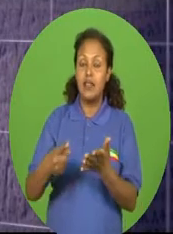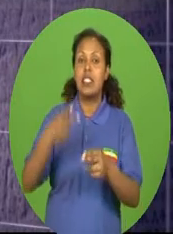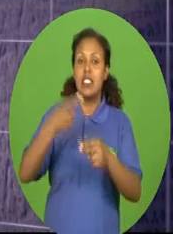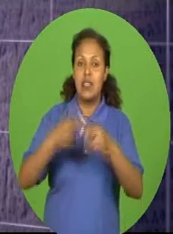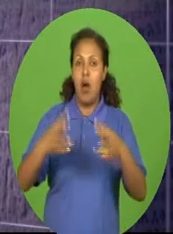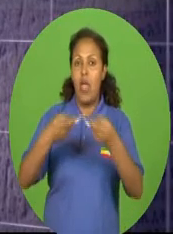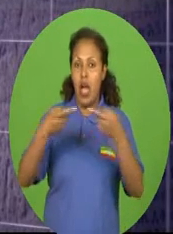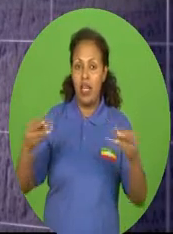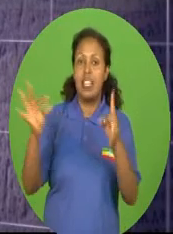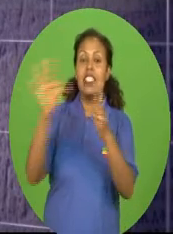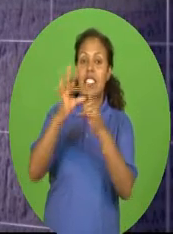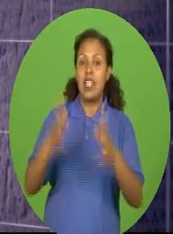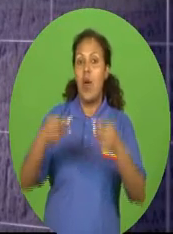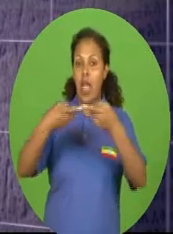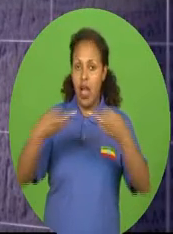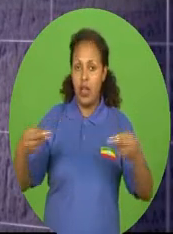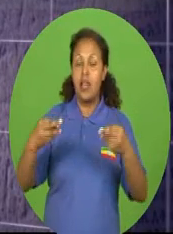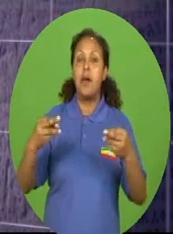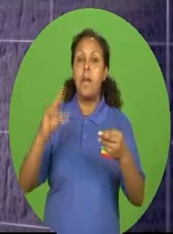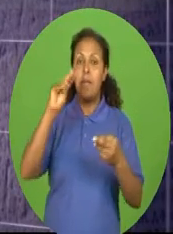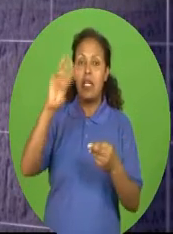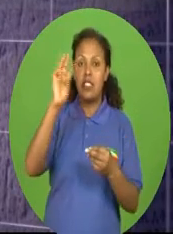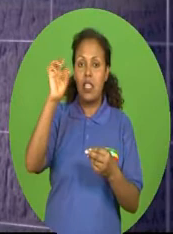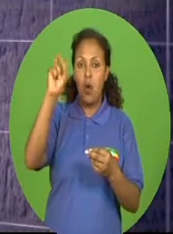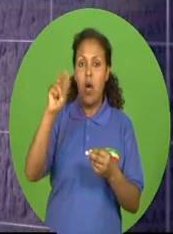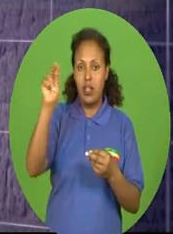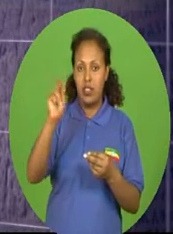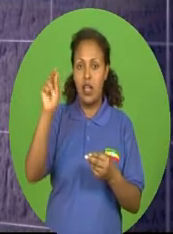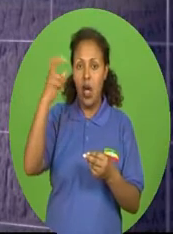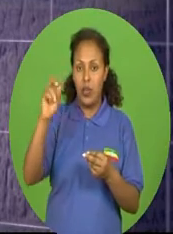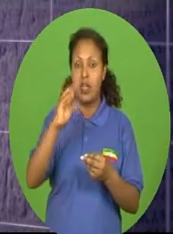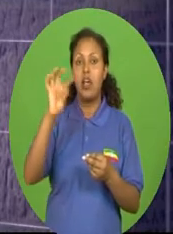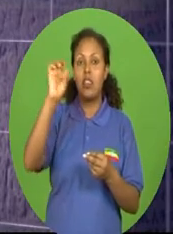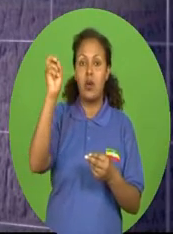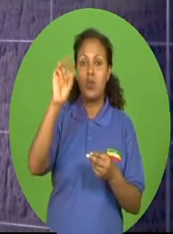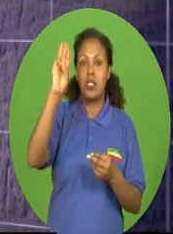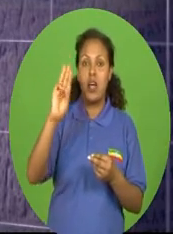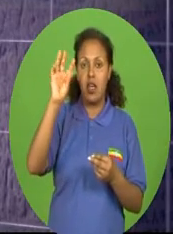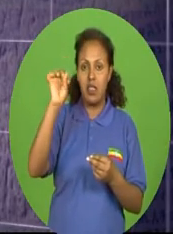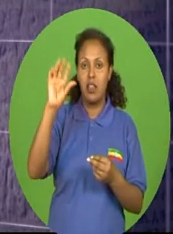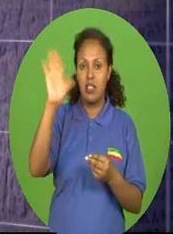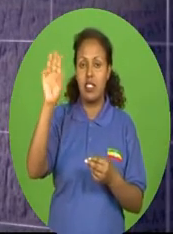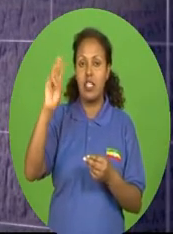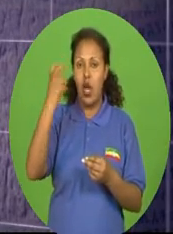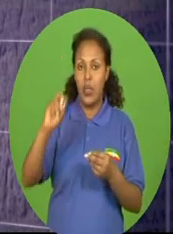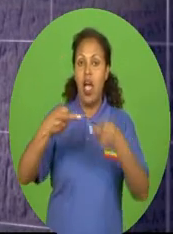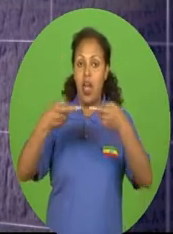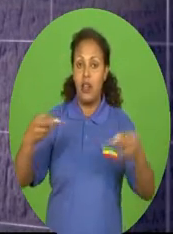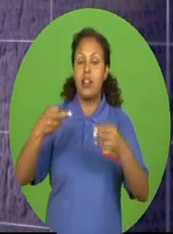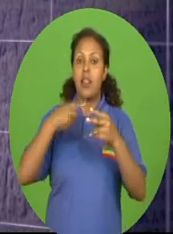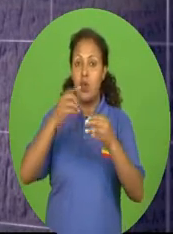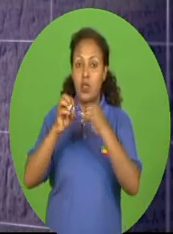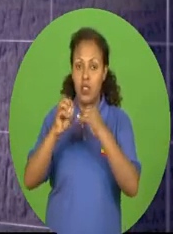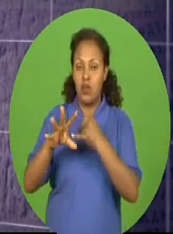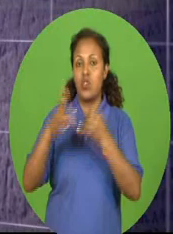እነዚህም ስማዊ ሐረግ፣ ቅጽላዊ ሐረግ፣ መስተዋድዳዊ ሐረግ እና ተውሳከ ግሳዊ ሐረግ በተሰኙ